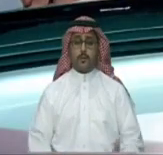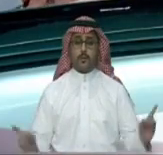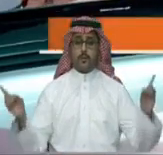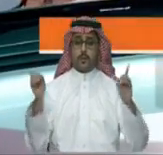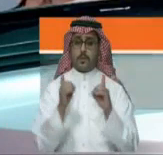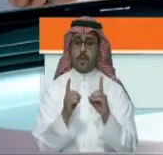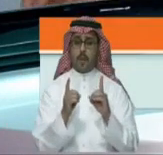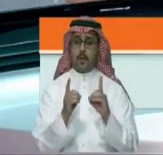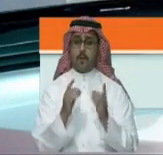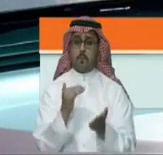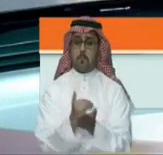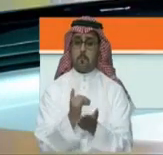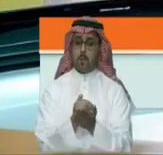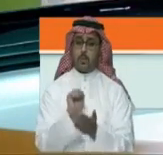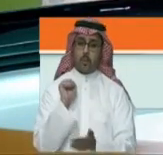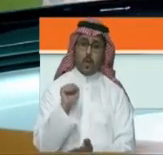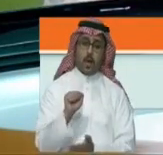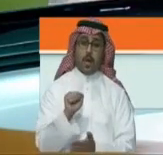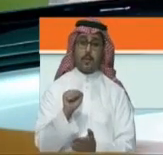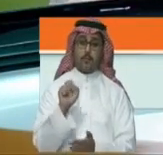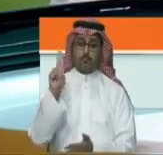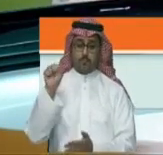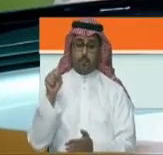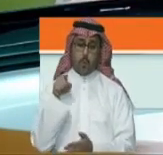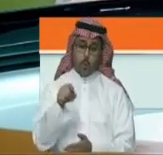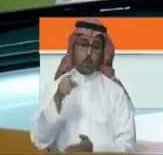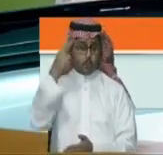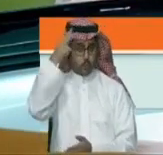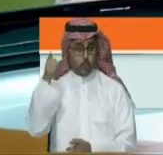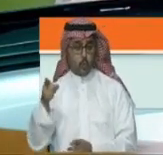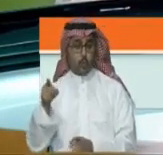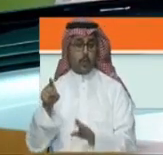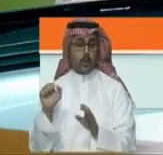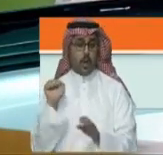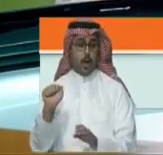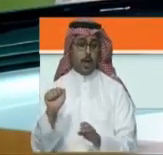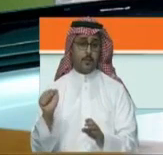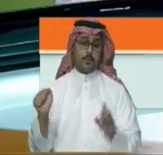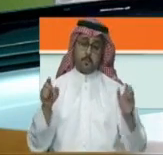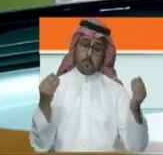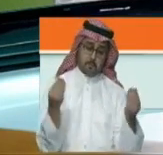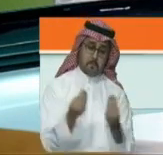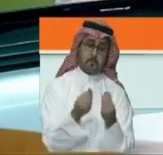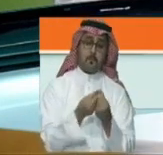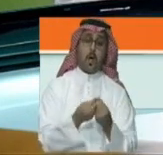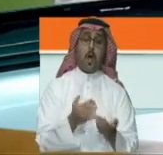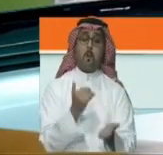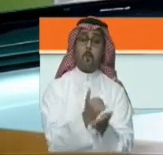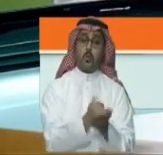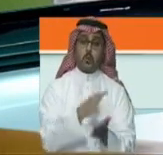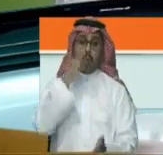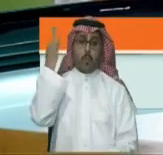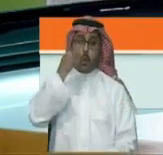استقبل المندوب الدائم للمملكة لدى الأمم المتحدة سفير عبد الله المعلمي المندوب الدائم المعين حديثا للجمهورية